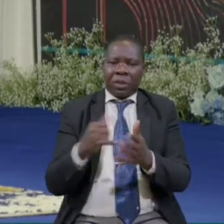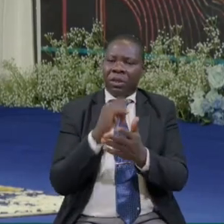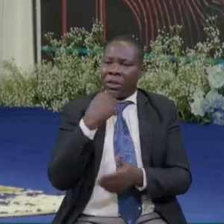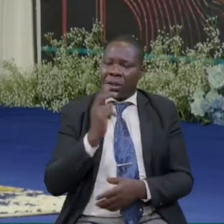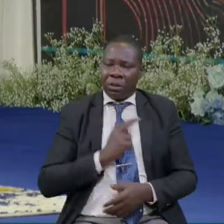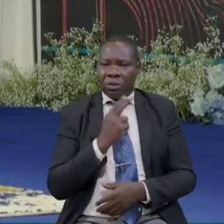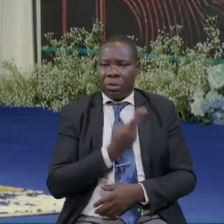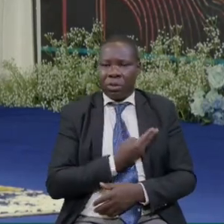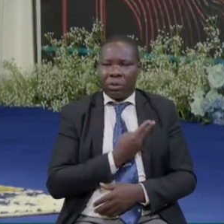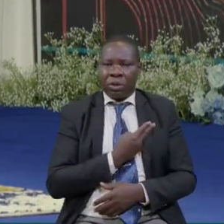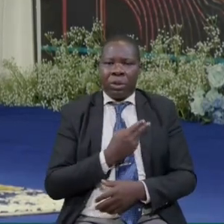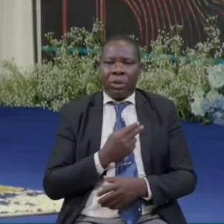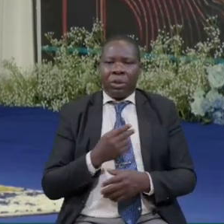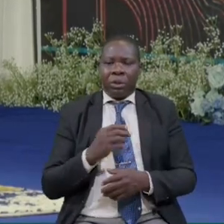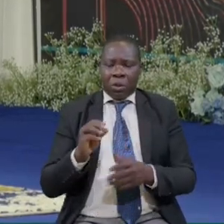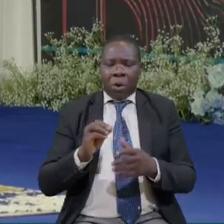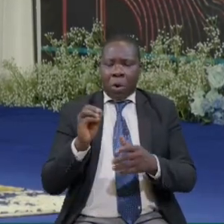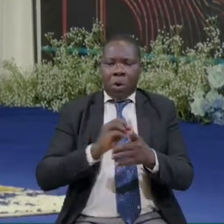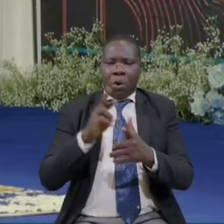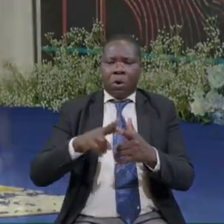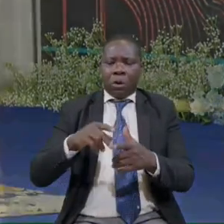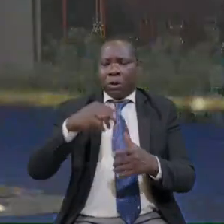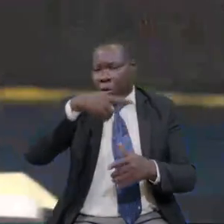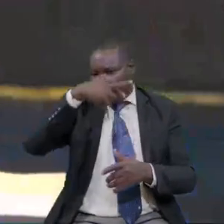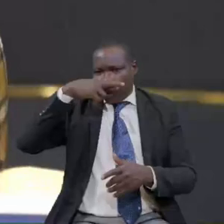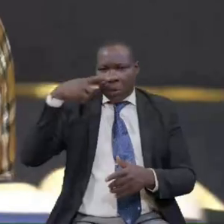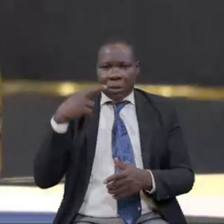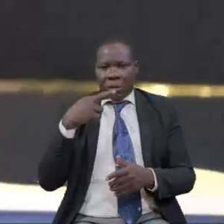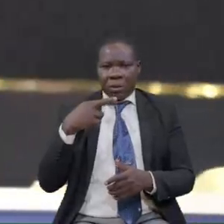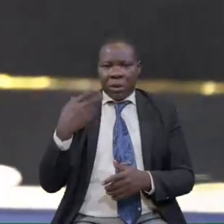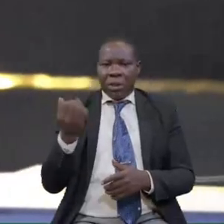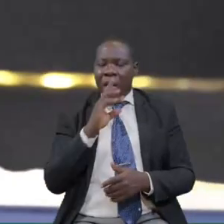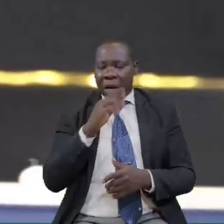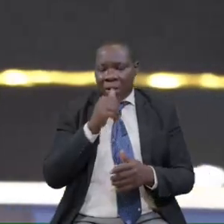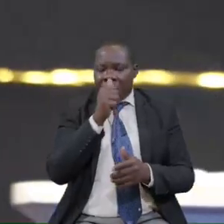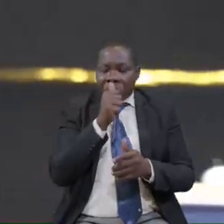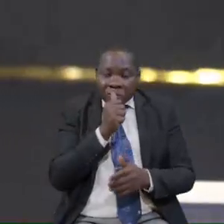Il dit, ni les voleurs, il y a des voleurs